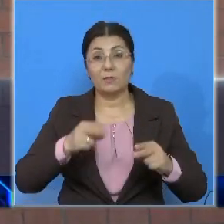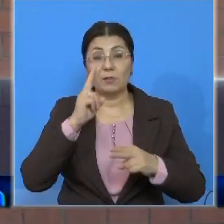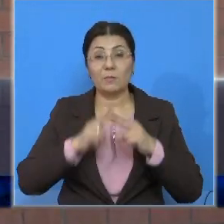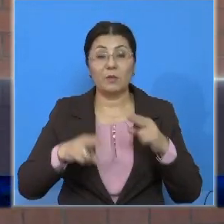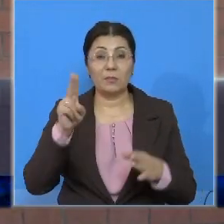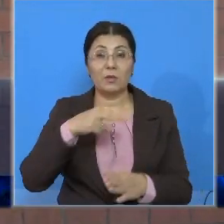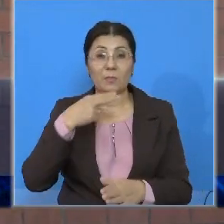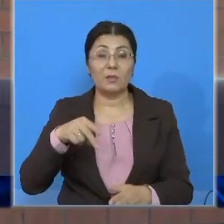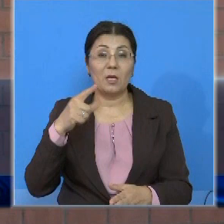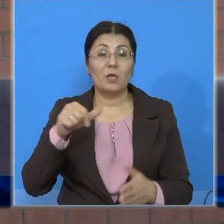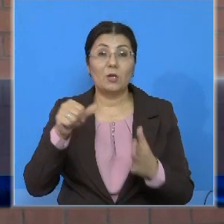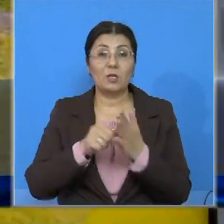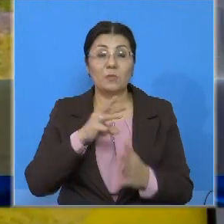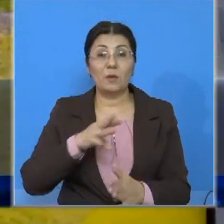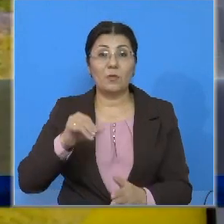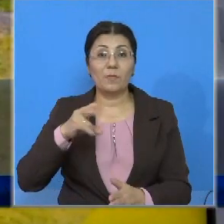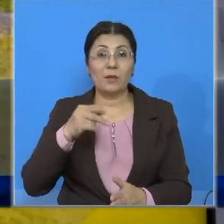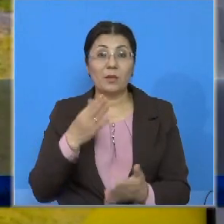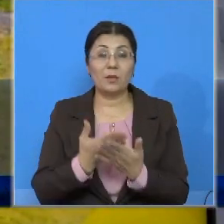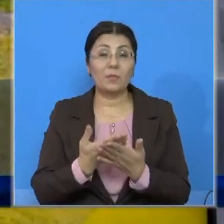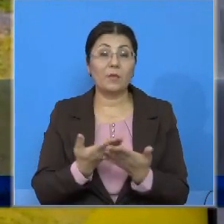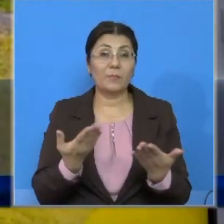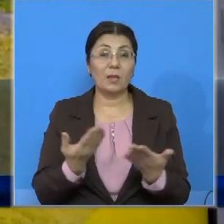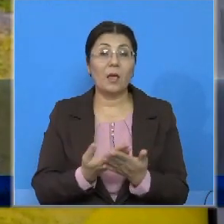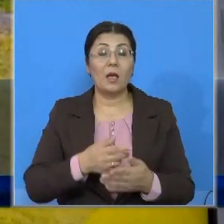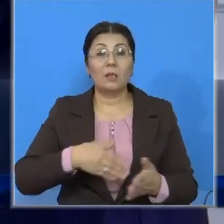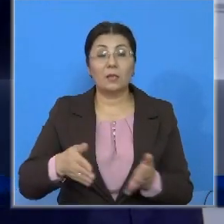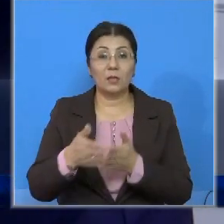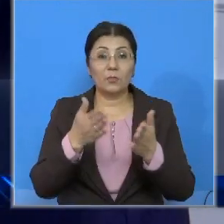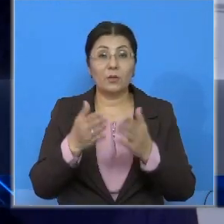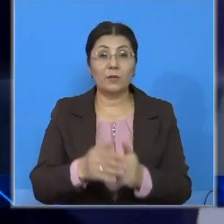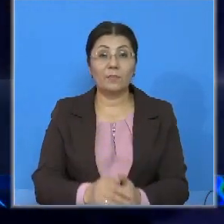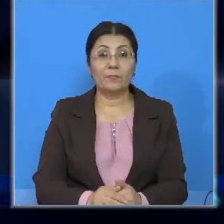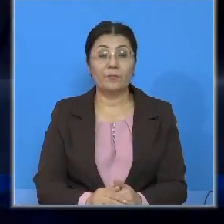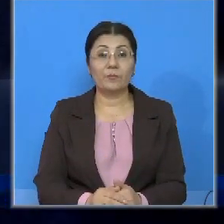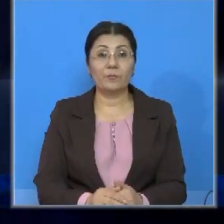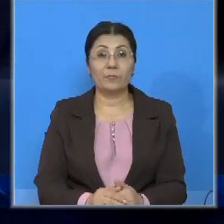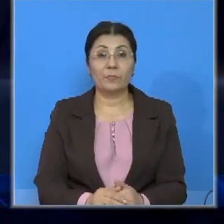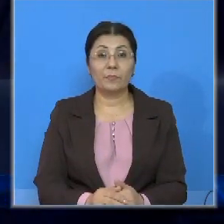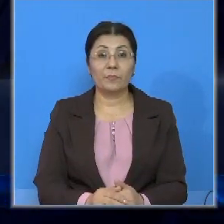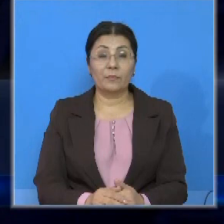Его стоимость составляет 106 миллионов тенге. Что касается дорог...